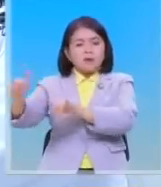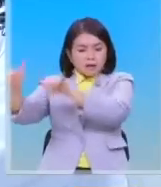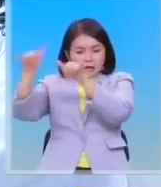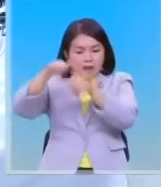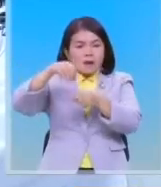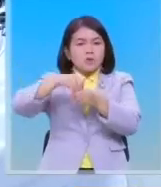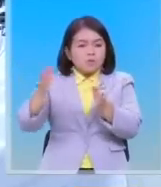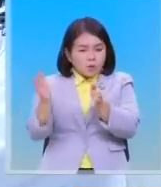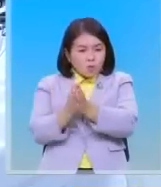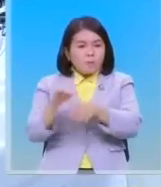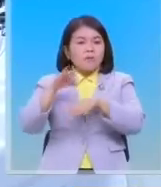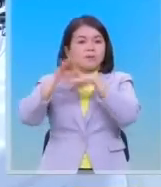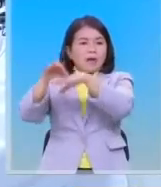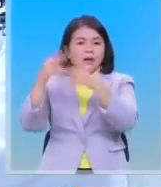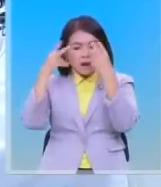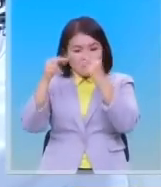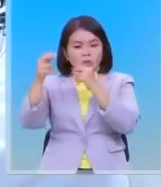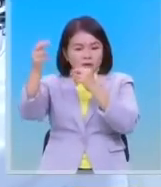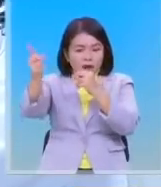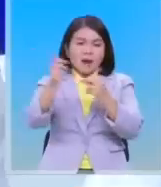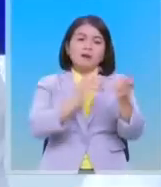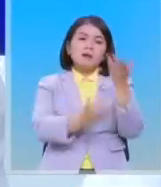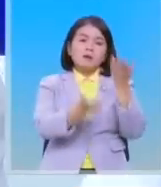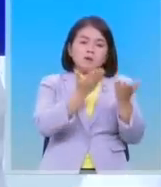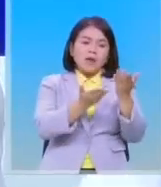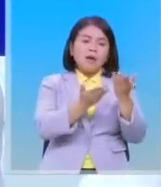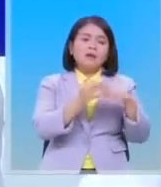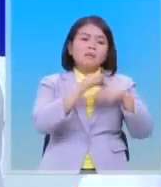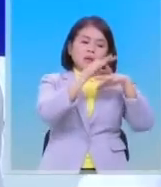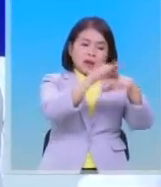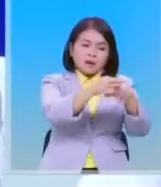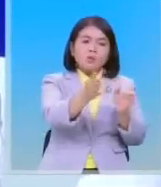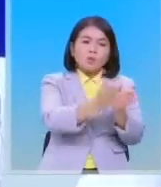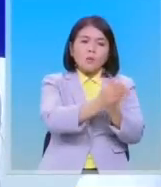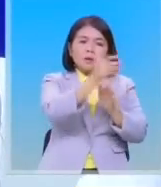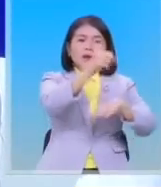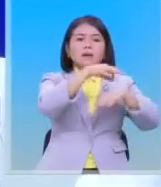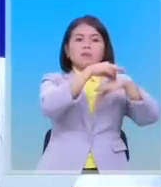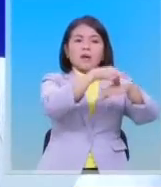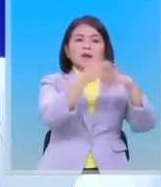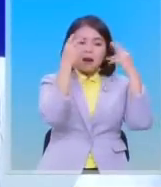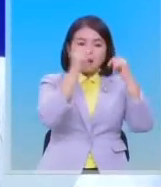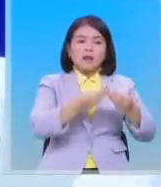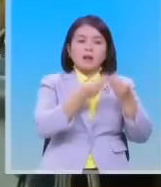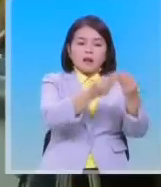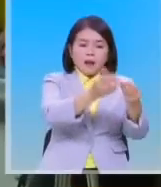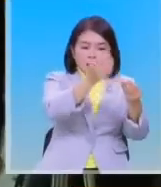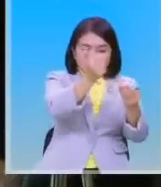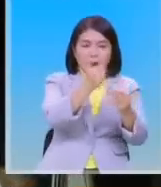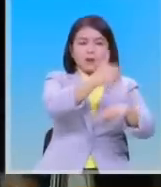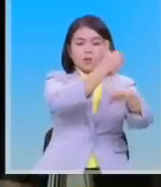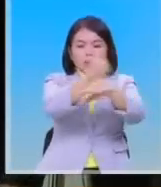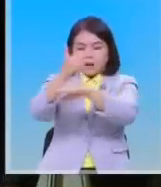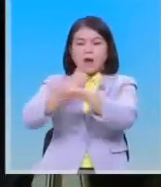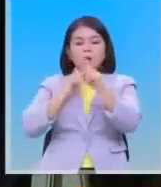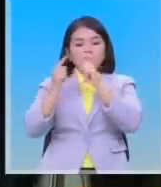ากันเป็นผลสำเร็จและที่ผ่านมาทางผู้ใหญ่ของพรรคเพื่อไทยก็ได้ประสานกับทางผู้ใหญ่ของทั้งสองพรรคเป็นระยะอย่างต่อเนื่องนะค